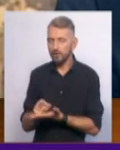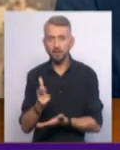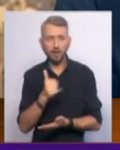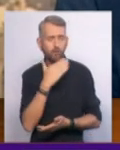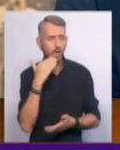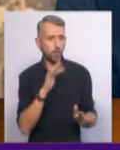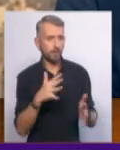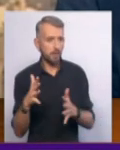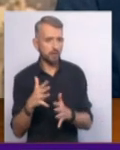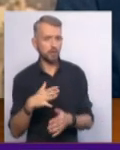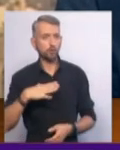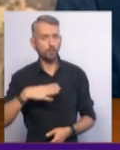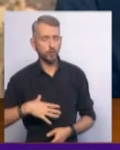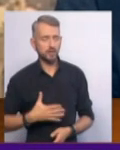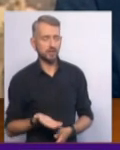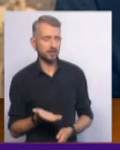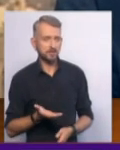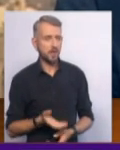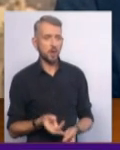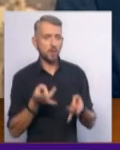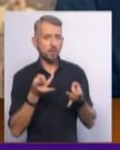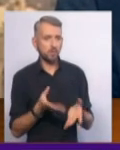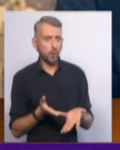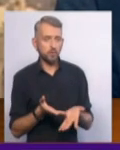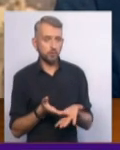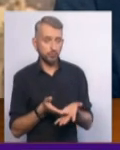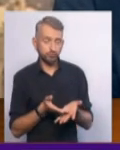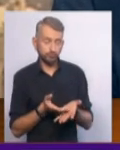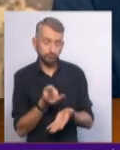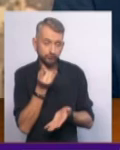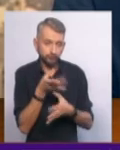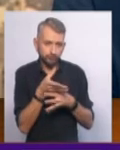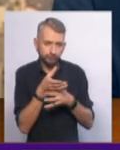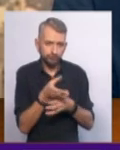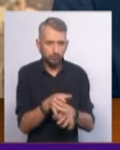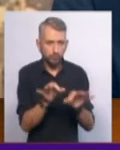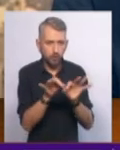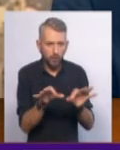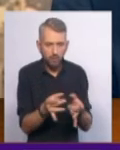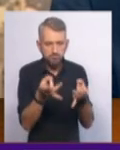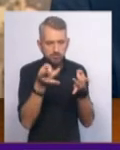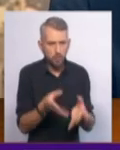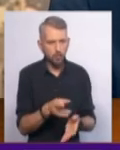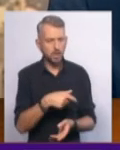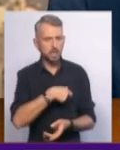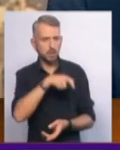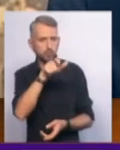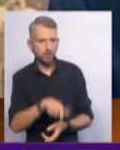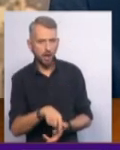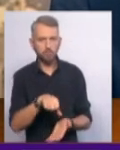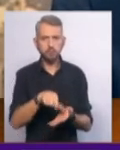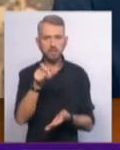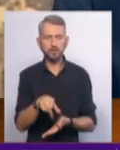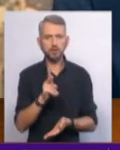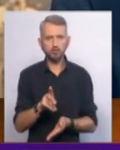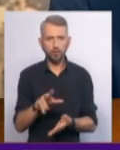випадках доводиться, ну, просто на пальцях пояснювати людям, що як депутат, так і представник, який сидить на тому чи